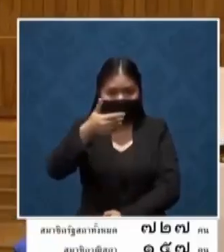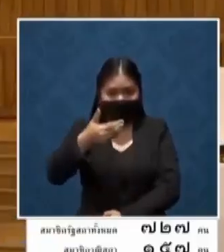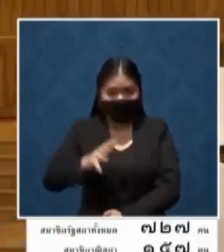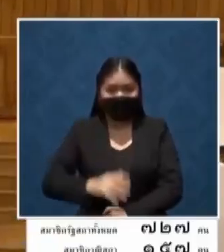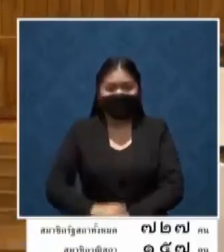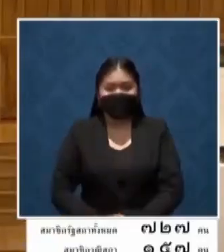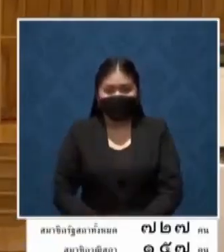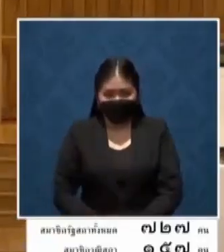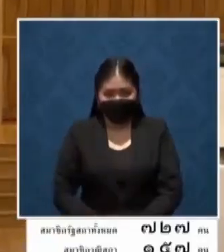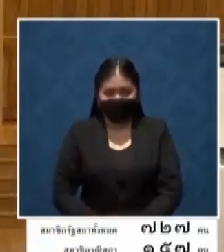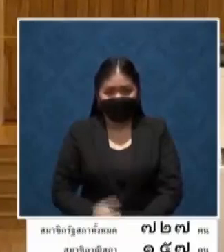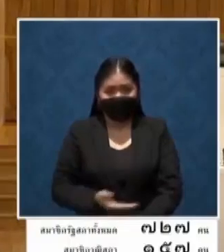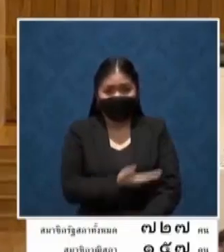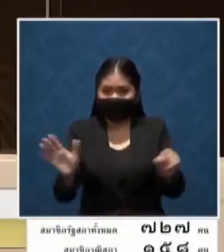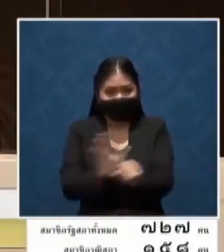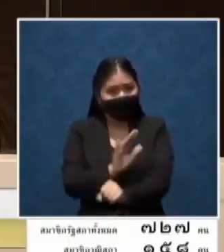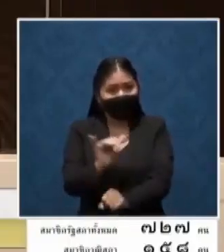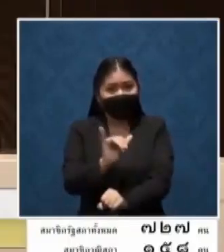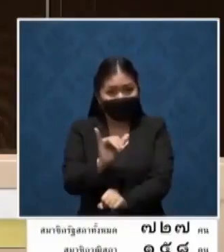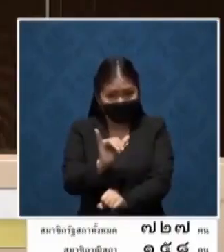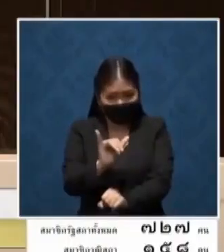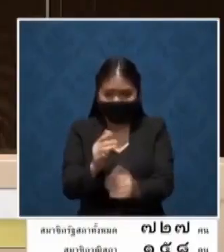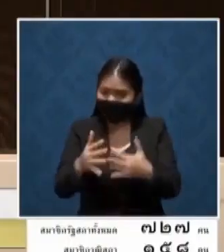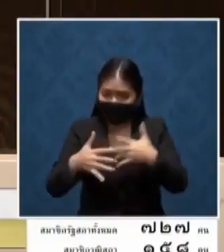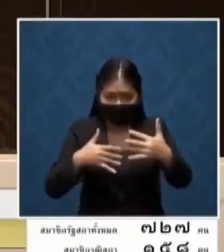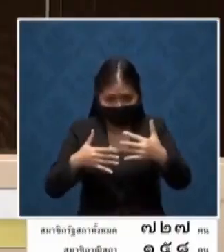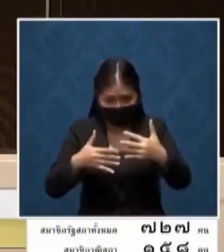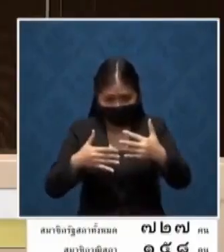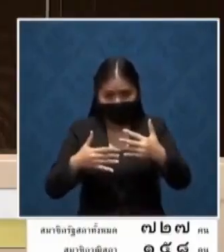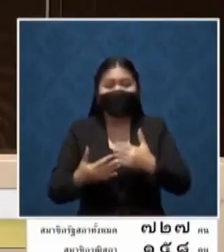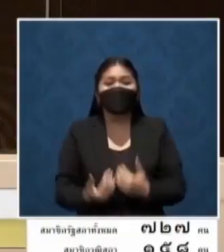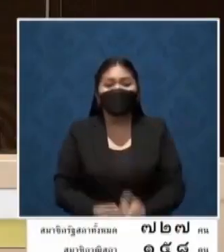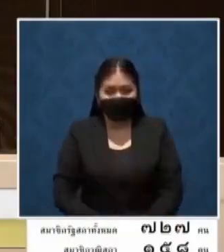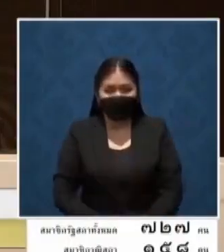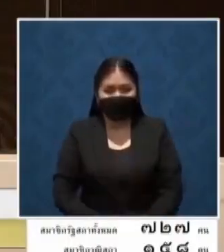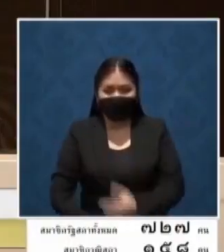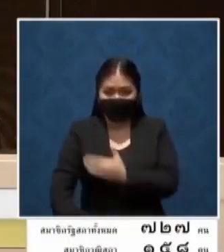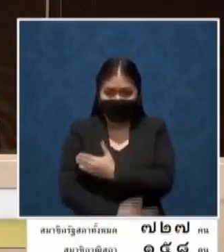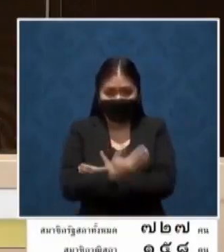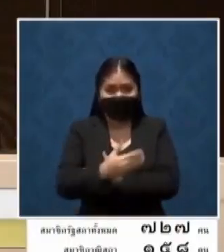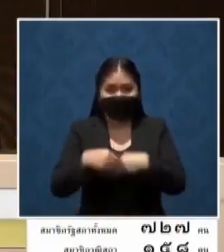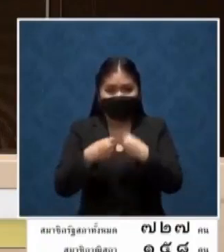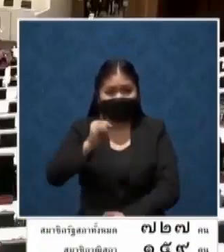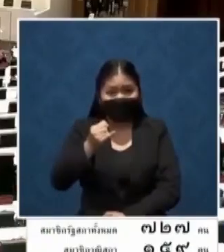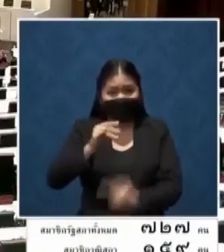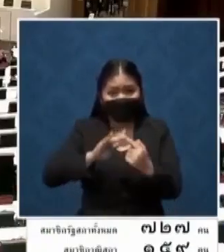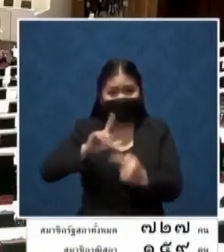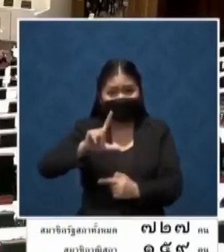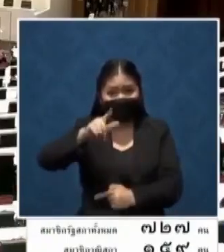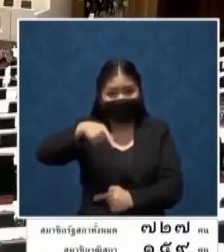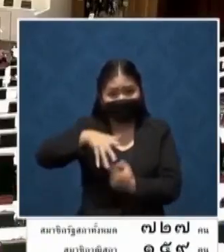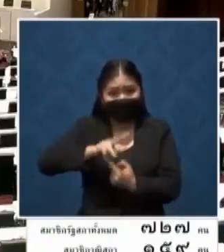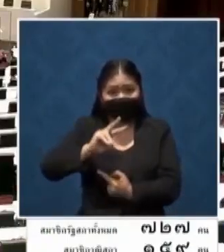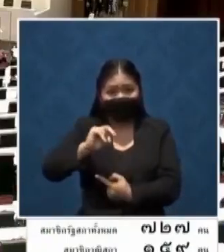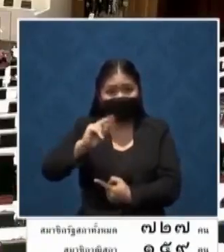องค์ประชุมสภาเวลานับคะแนนมันนับไม่ครบนะฮะการจะการจะยกมือขึ้นโหวตได้เนี่ยมัน